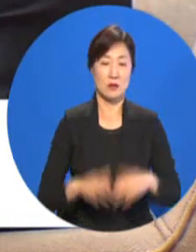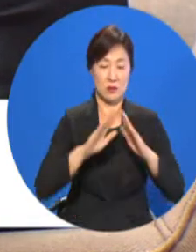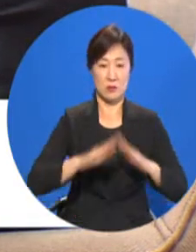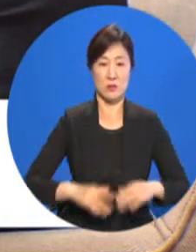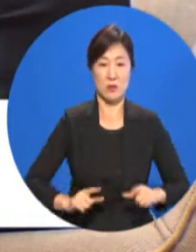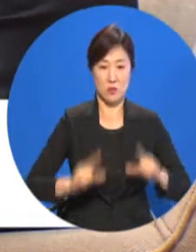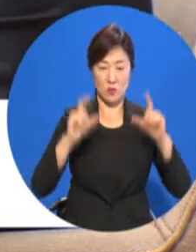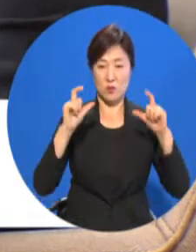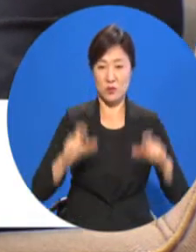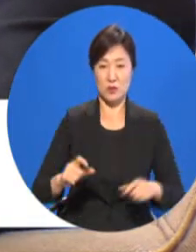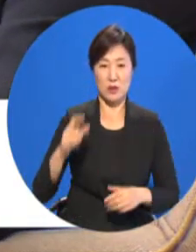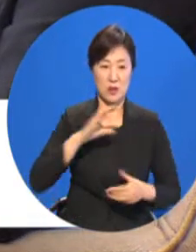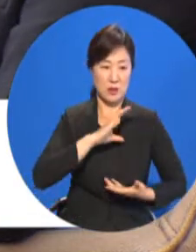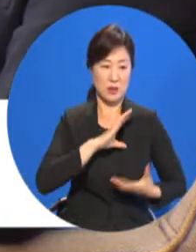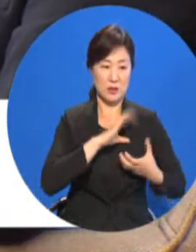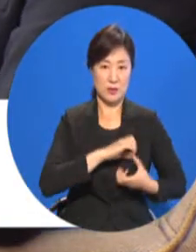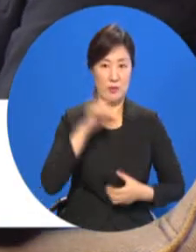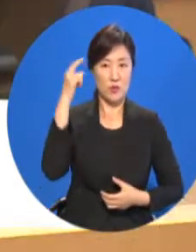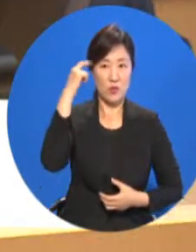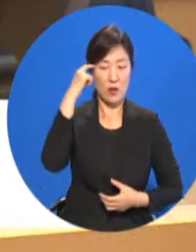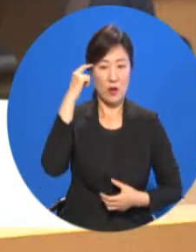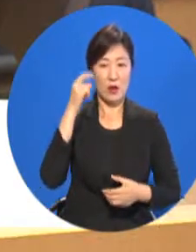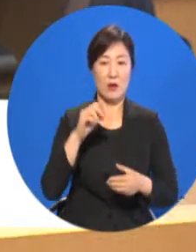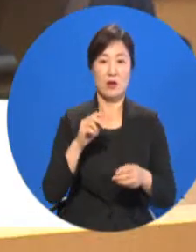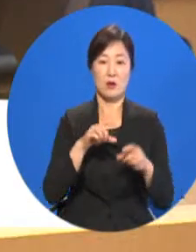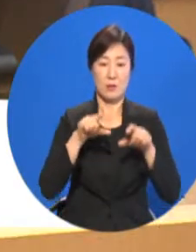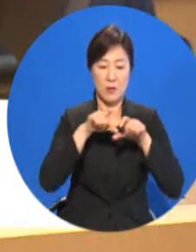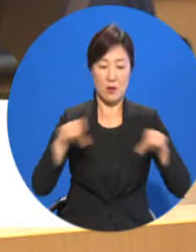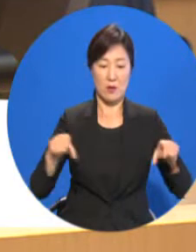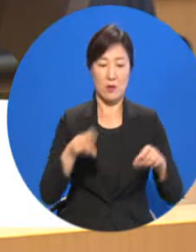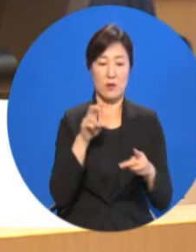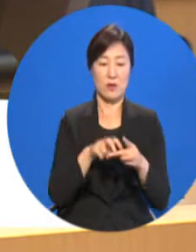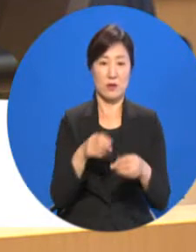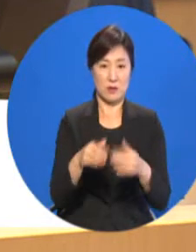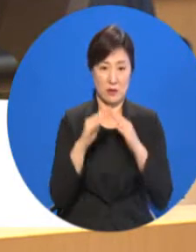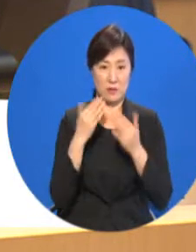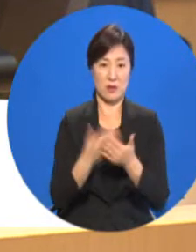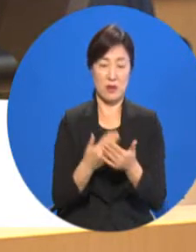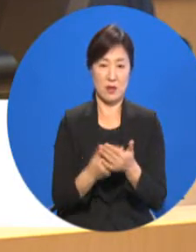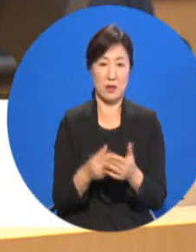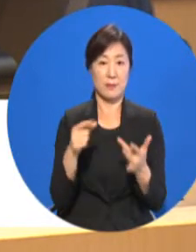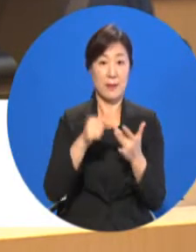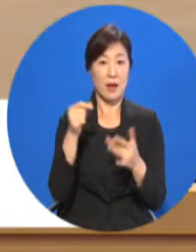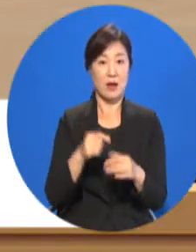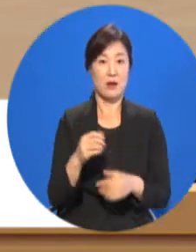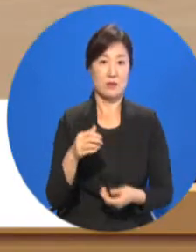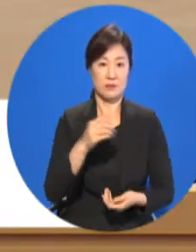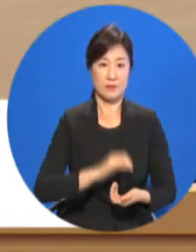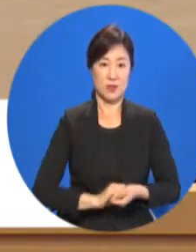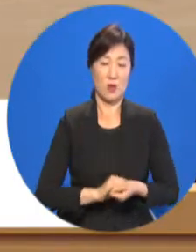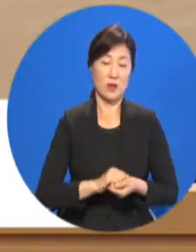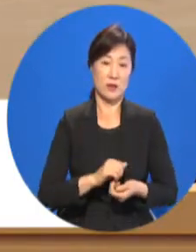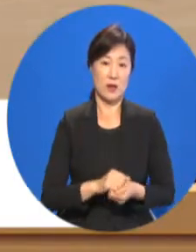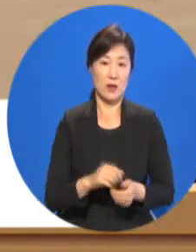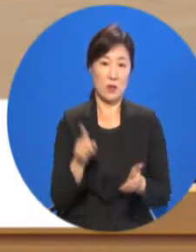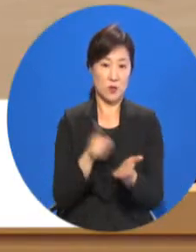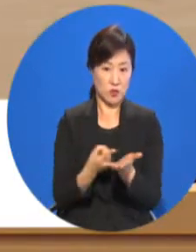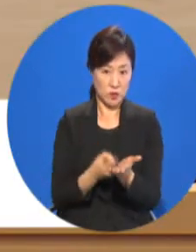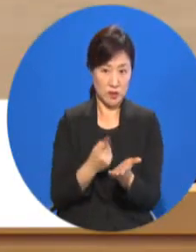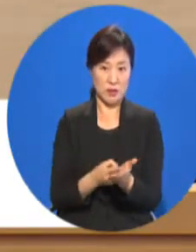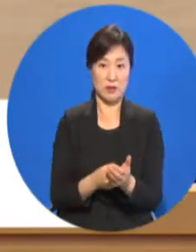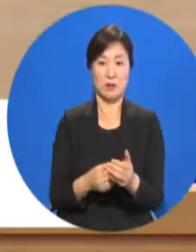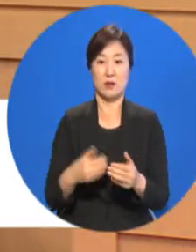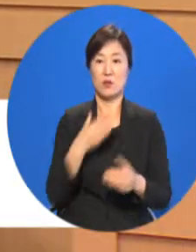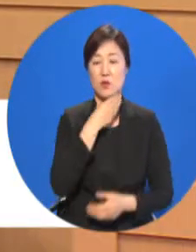동부권역 심뇌혈관 질환센터 설립을 촉구하는 건의문을 채택하고 청와대와 국무총리 비서실, 보건복지부에 보내기로